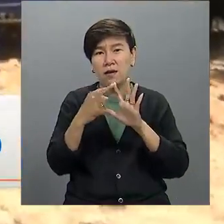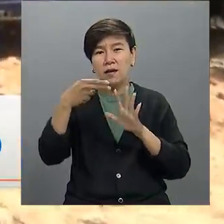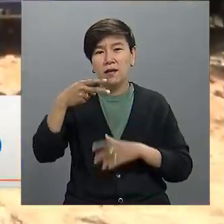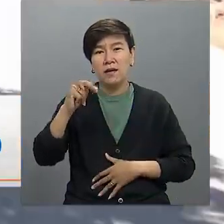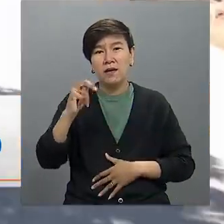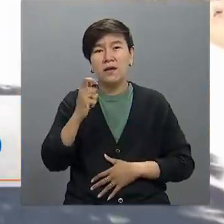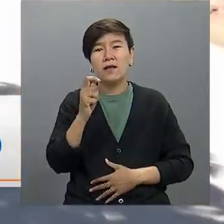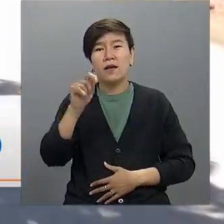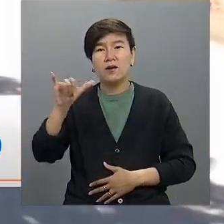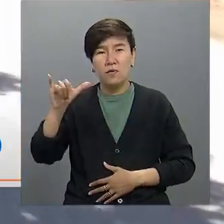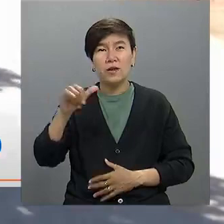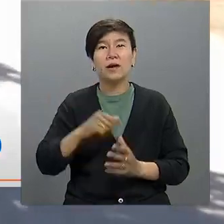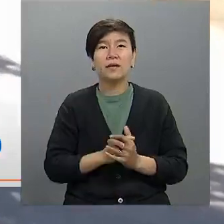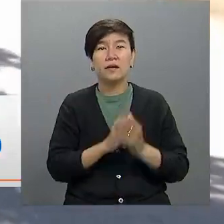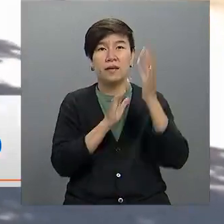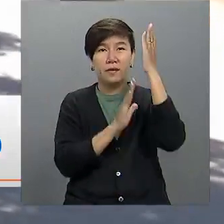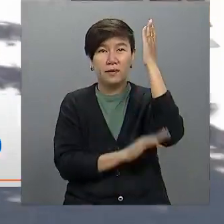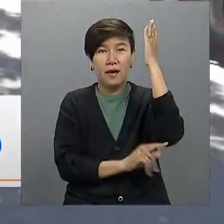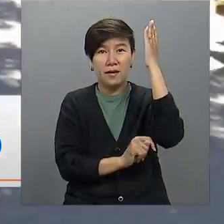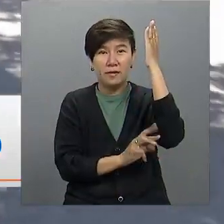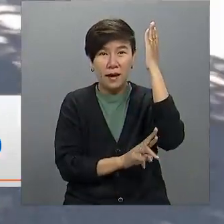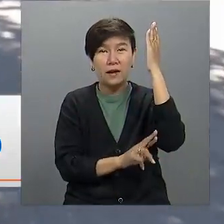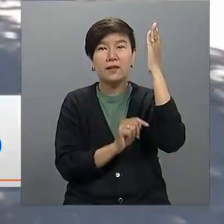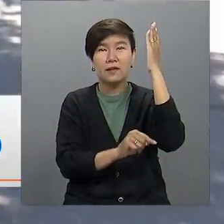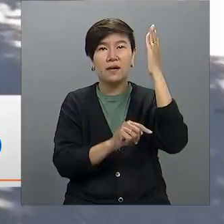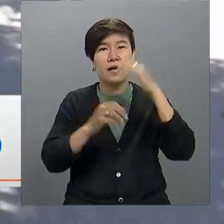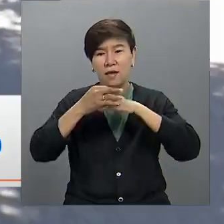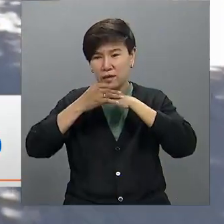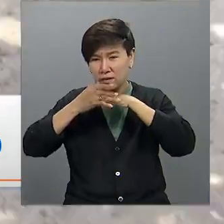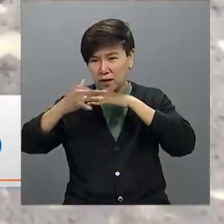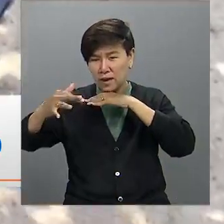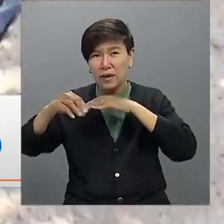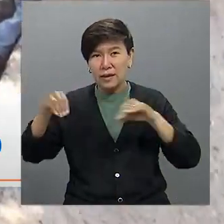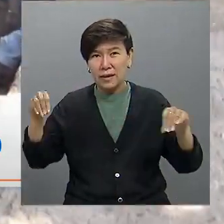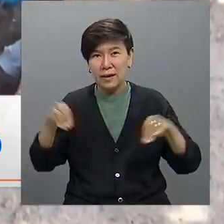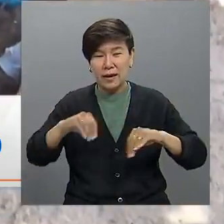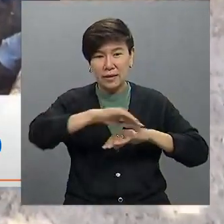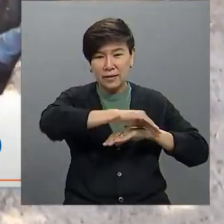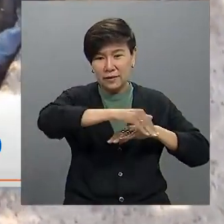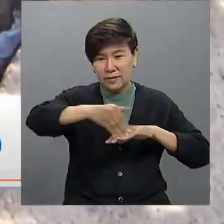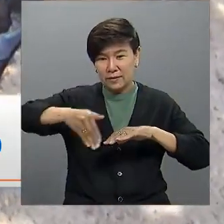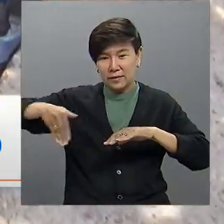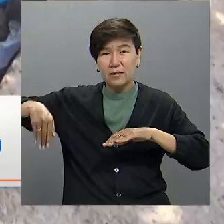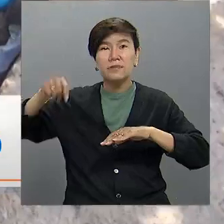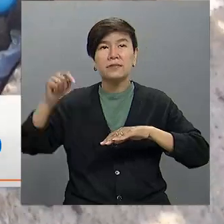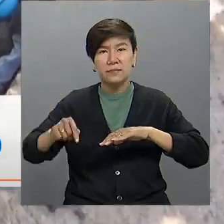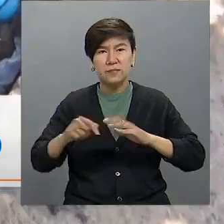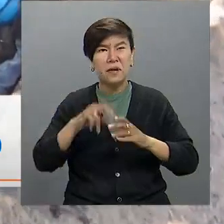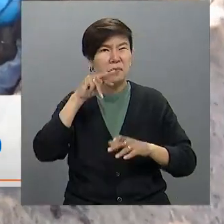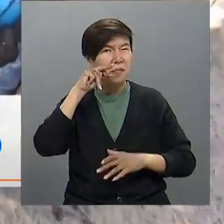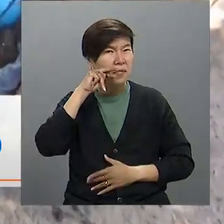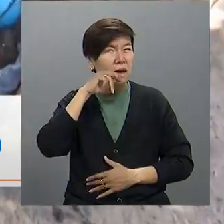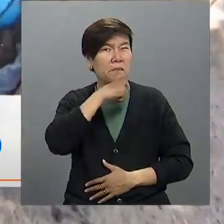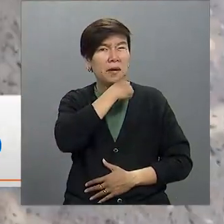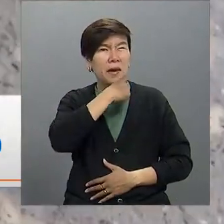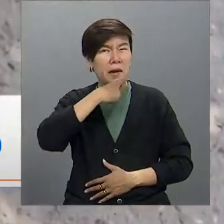ค่ะจุดนี้เป็นพื้นที่ติดชายฝั่งทะเลมีบ้านเรือนรวม200กว่าครัวเรือนเผชิญกับวิกฤตน้ำกินน้ำใช้ไม่มีมานานกว่า